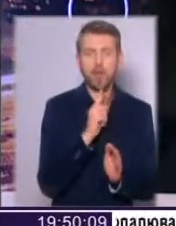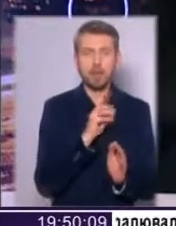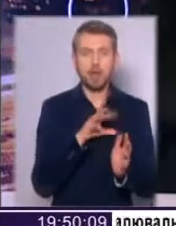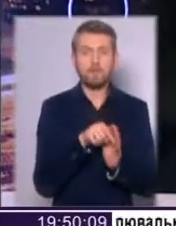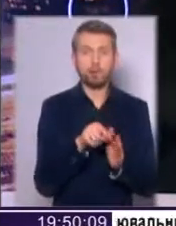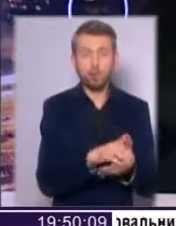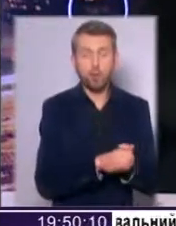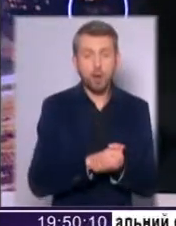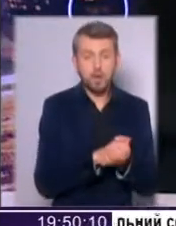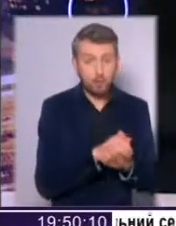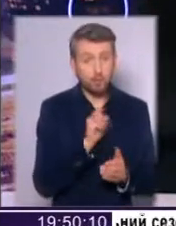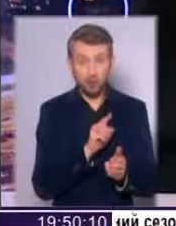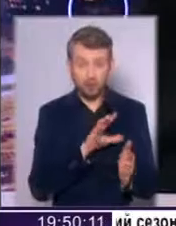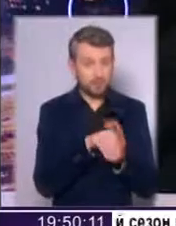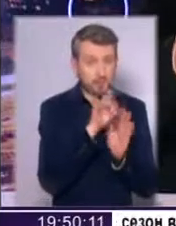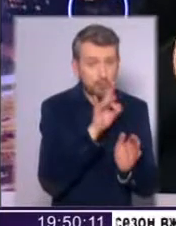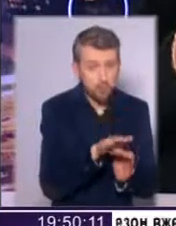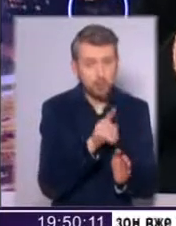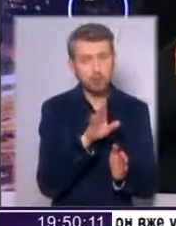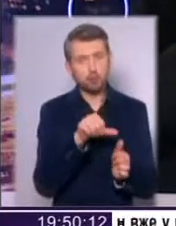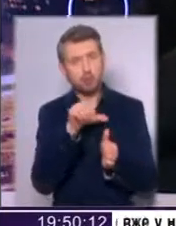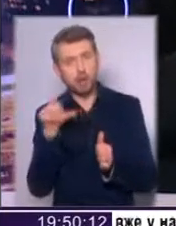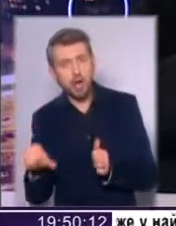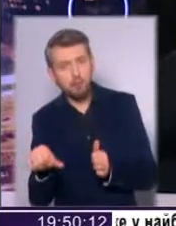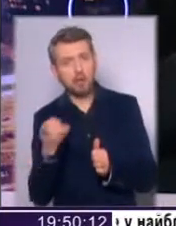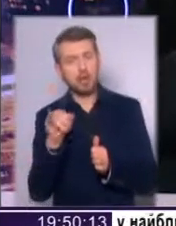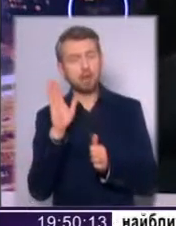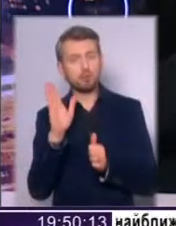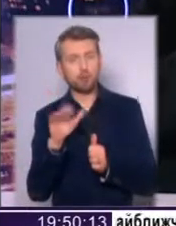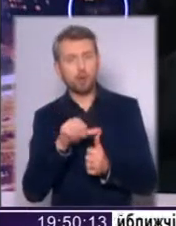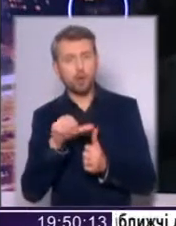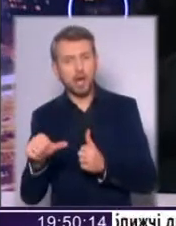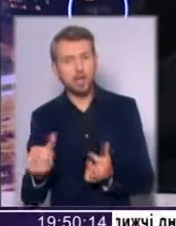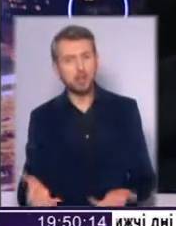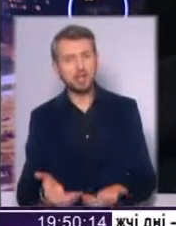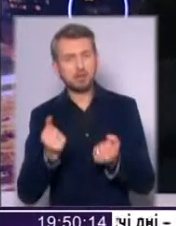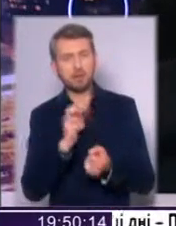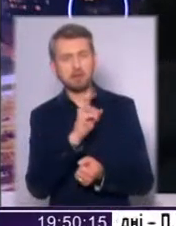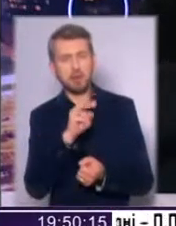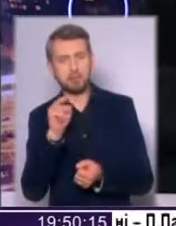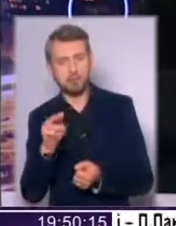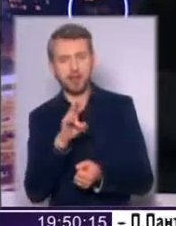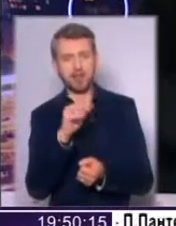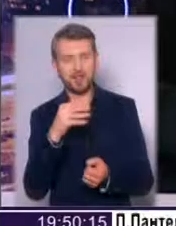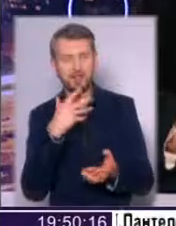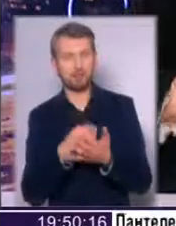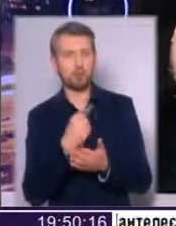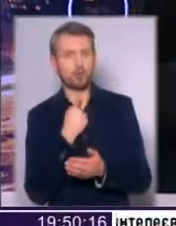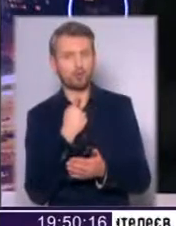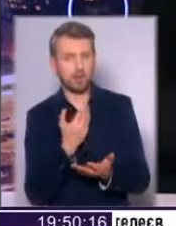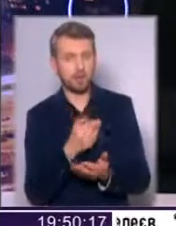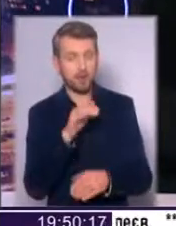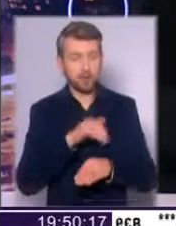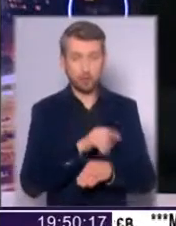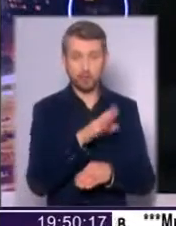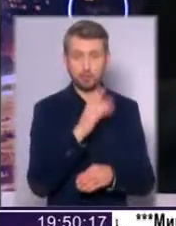коаліцію меншості вони не увійдуть, а вони будуть окремо і будуть окремо підтримувати БПП і Народний фронт своїми голосами. Тобто фактично вони